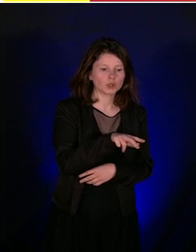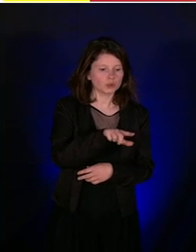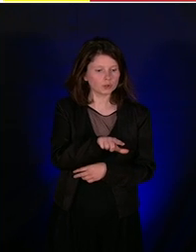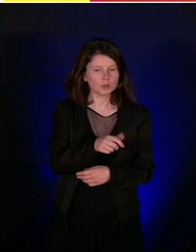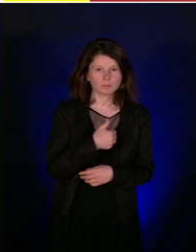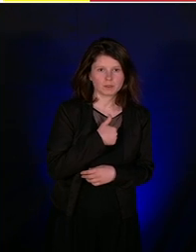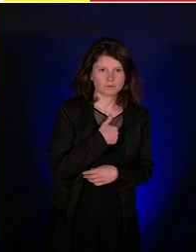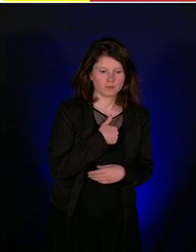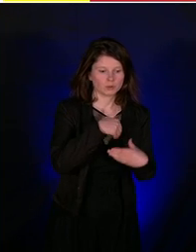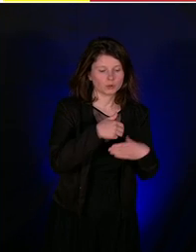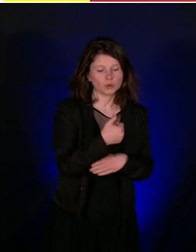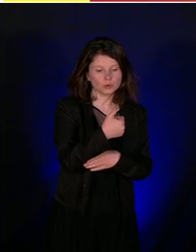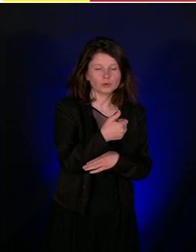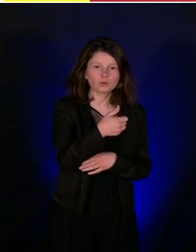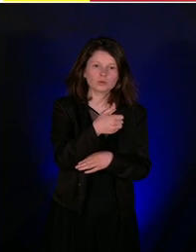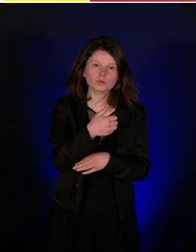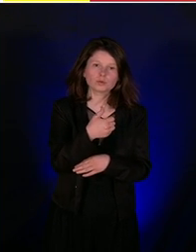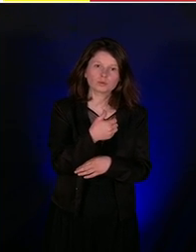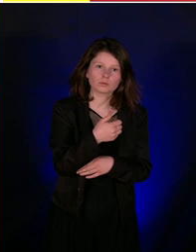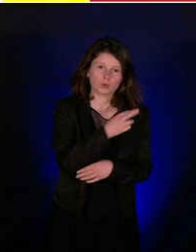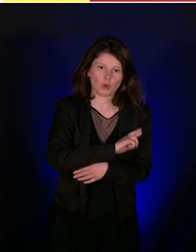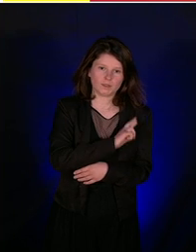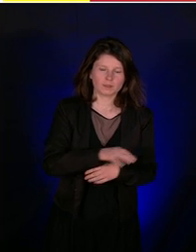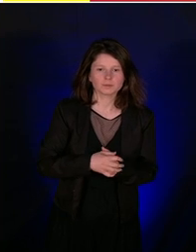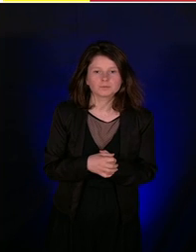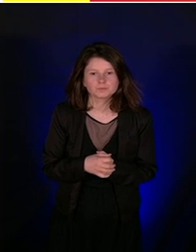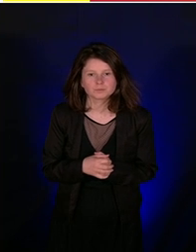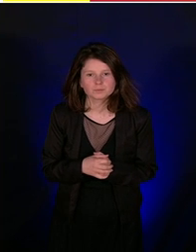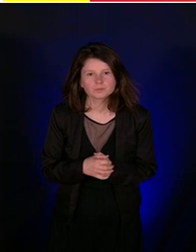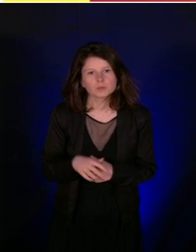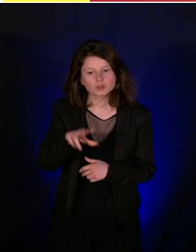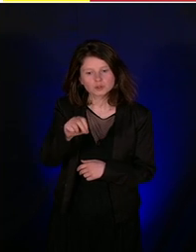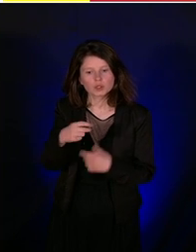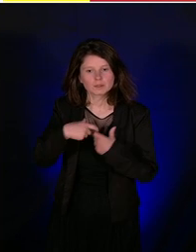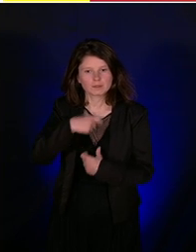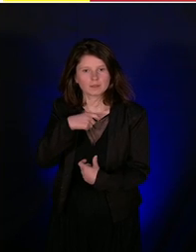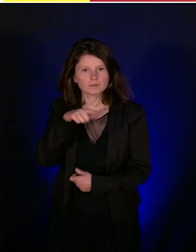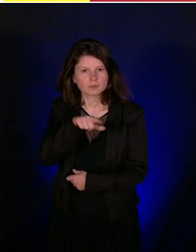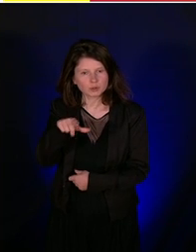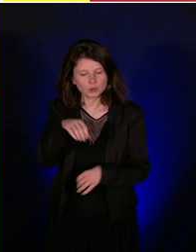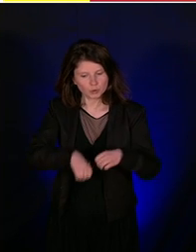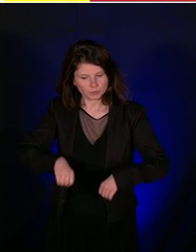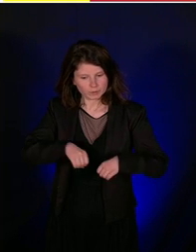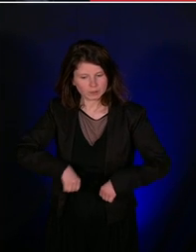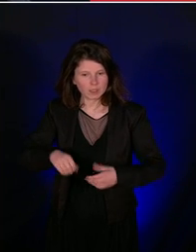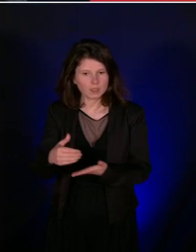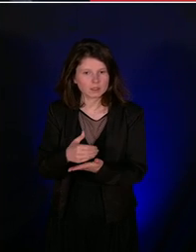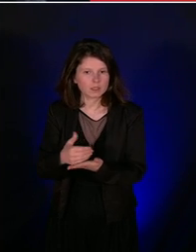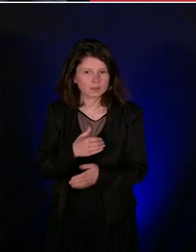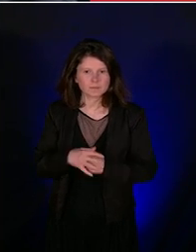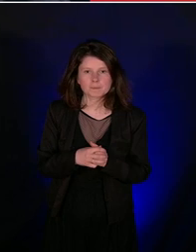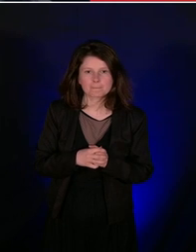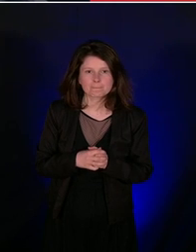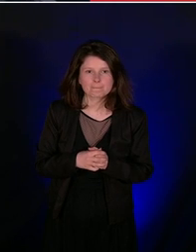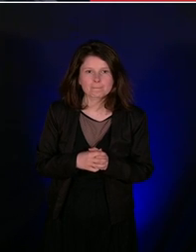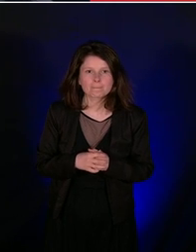cadrees 22 20 techniciens et agents de maîtrise 22 sont ouvriers et employés chaque adhérant